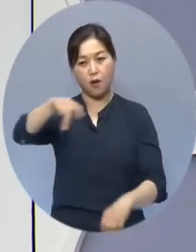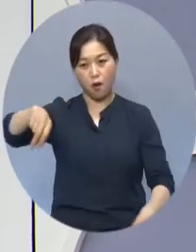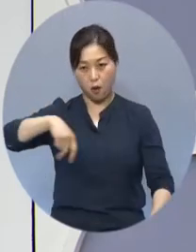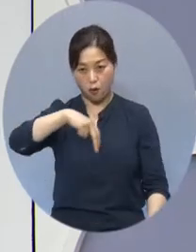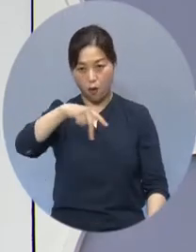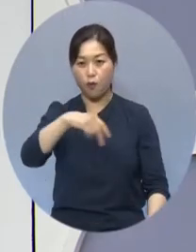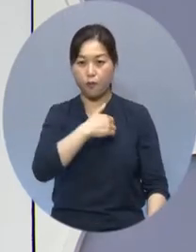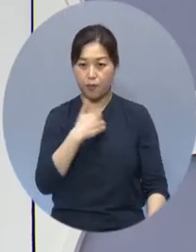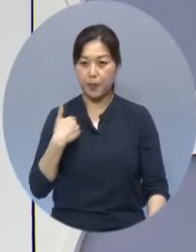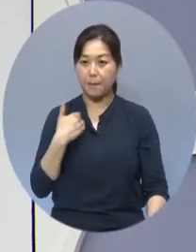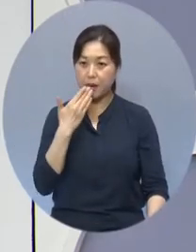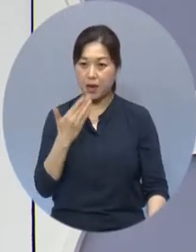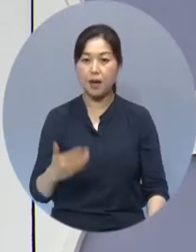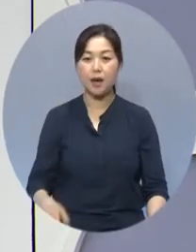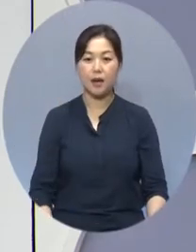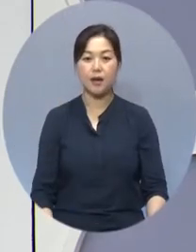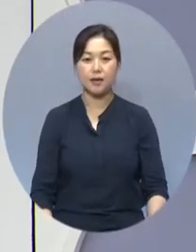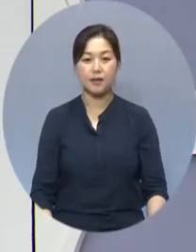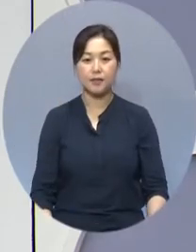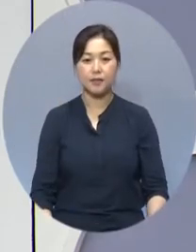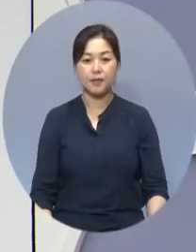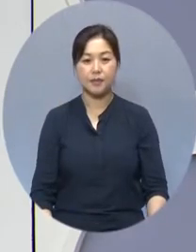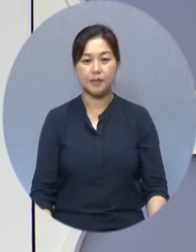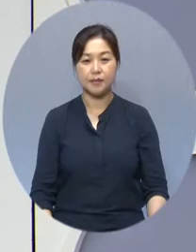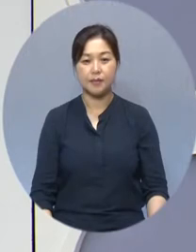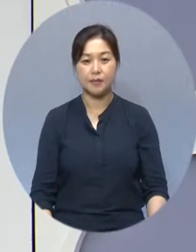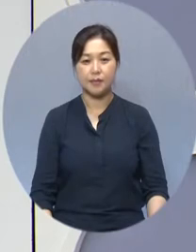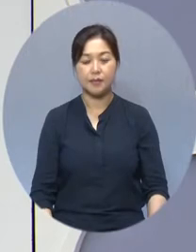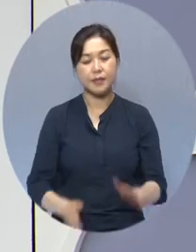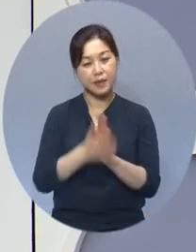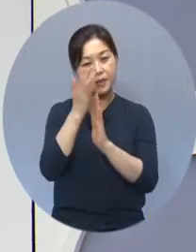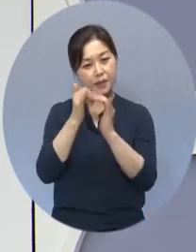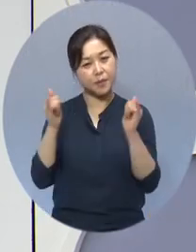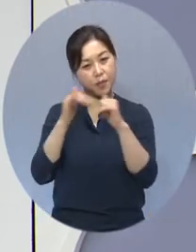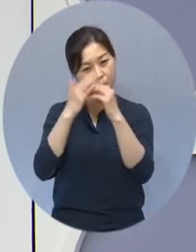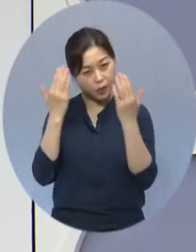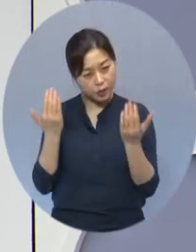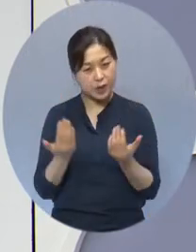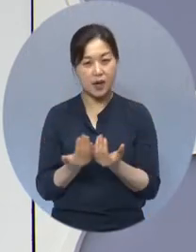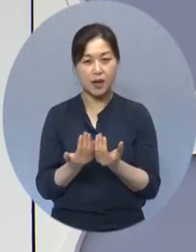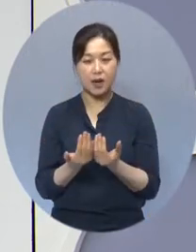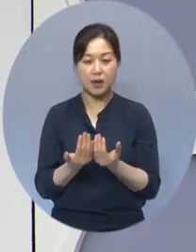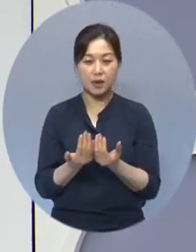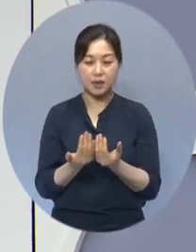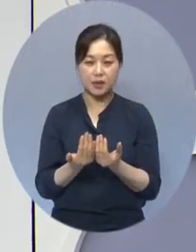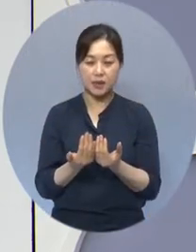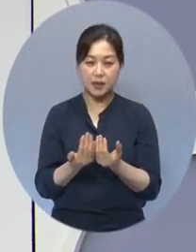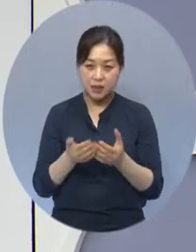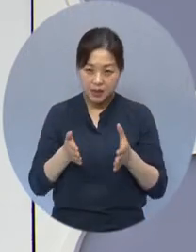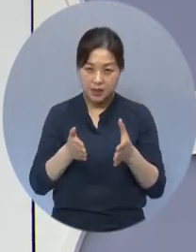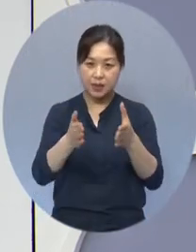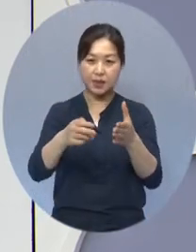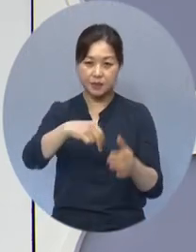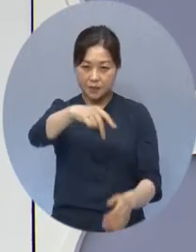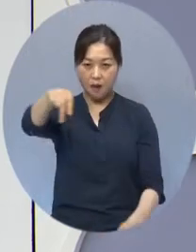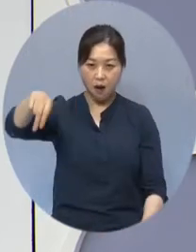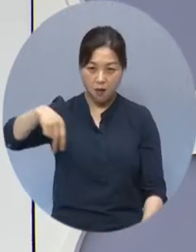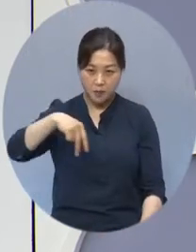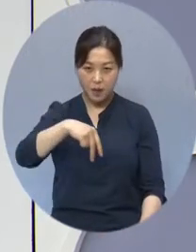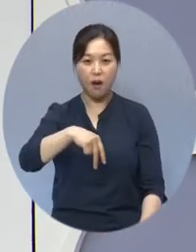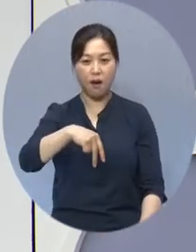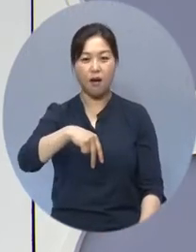걸어서 안주할 수도 있고 이렇게 해서 정말 우리 시민 모두가 그 길을 걸으면서 정말